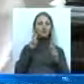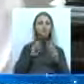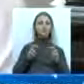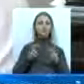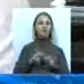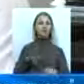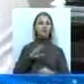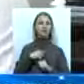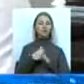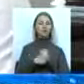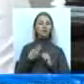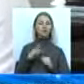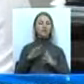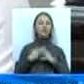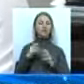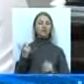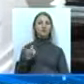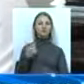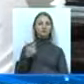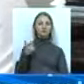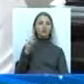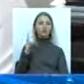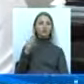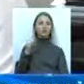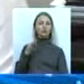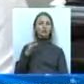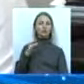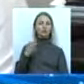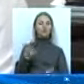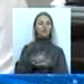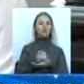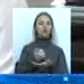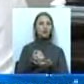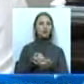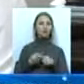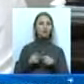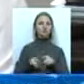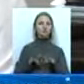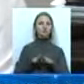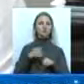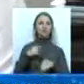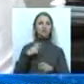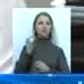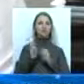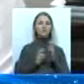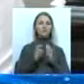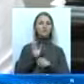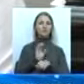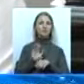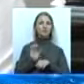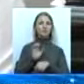мәселесін, проблемаларын шешу, медицина саласында жұмыстар жасалып жатыр. Оның ішінде жаңағы биотехнология